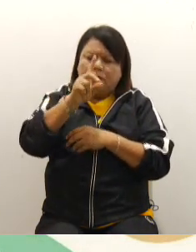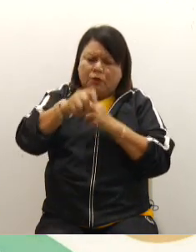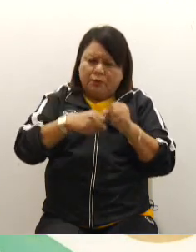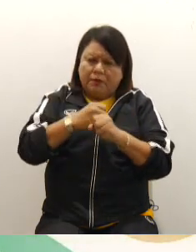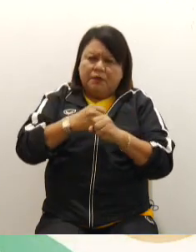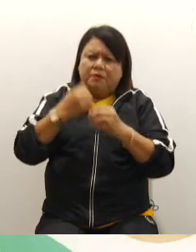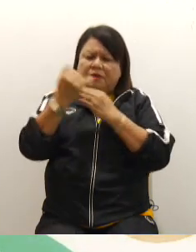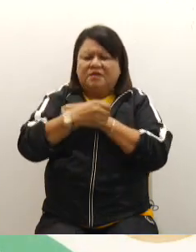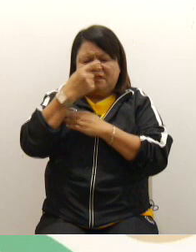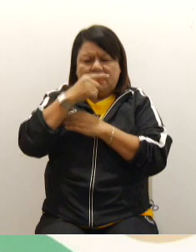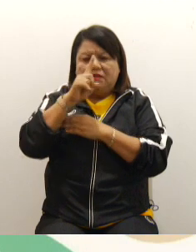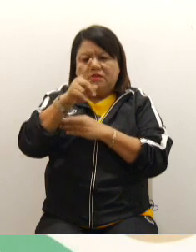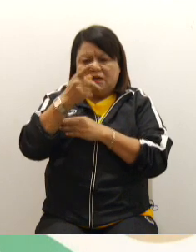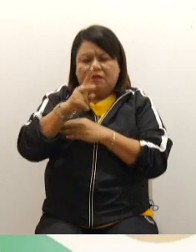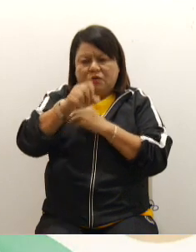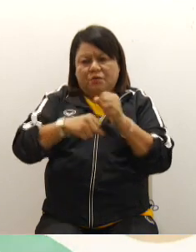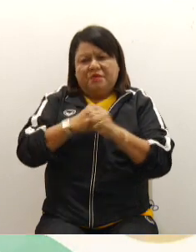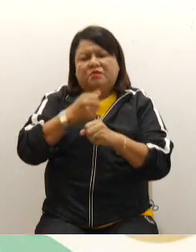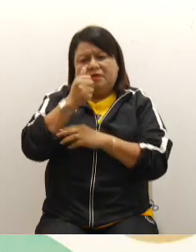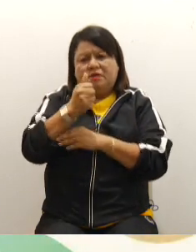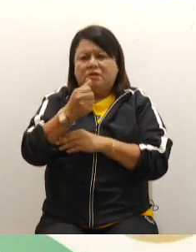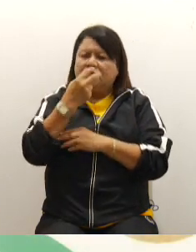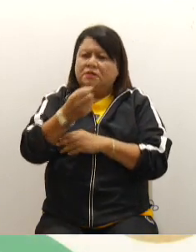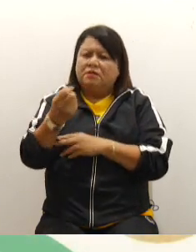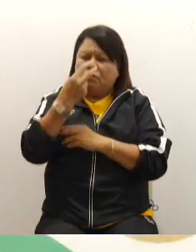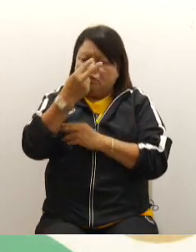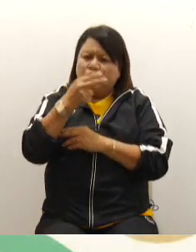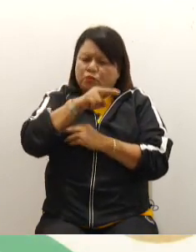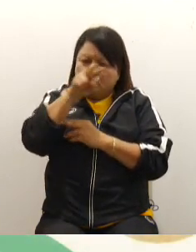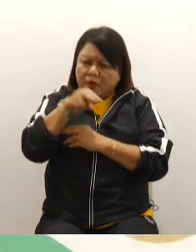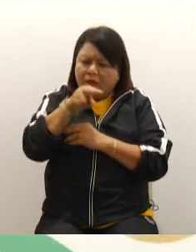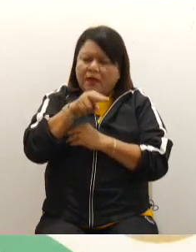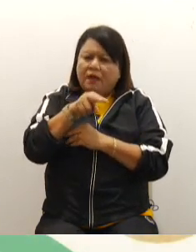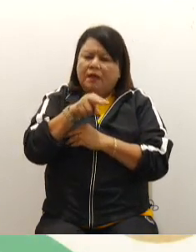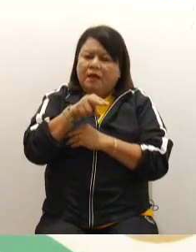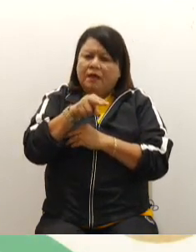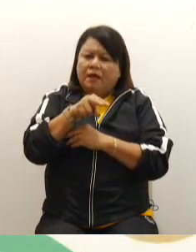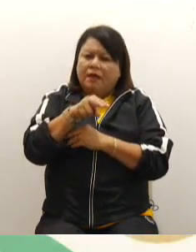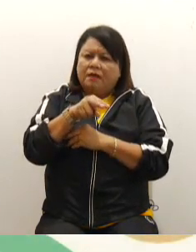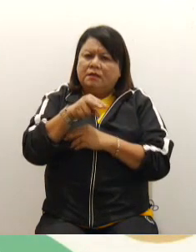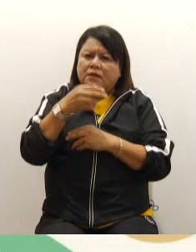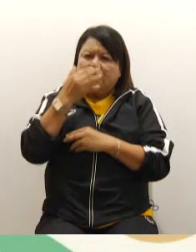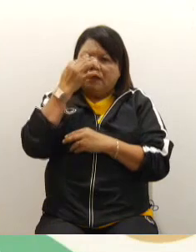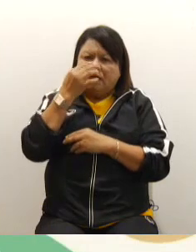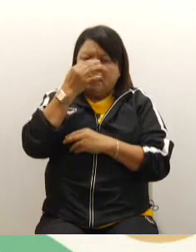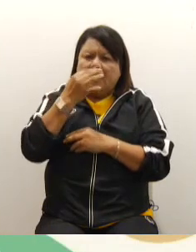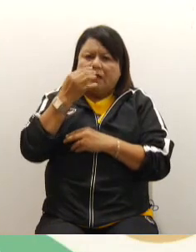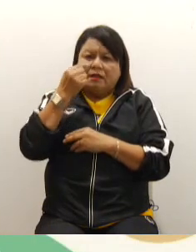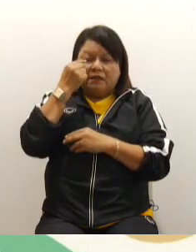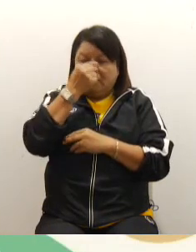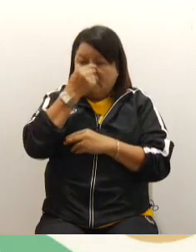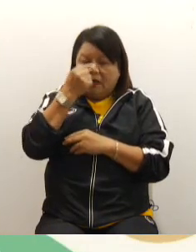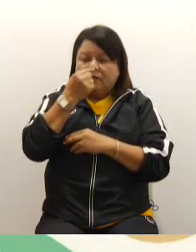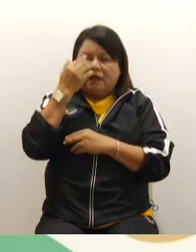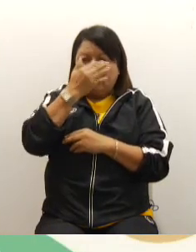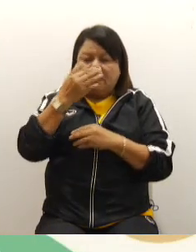พี่ว่า1ครั้งต่อปีก็ยังดีสิ่งที่เราจะต้องดูคือดูแลฝักบัวล้างตัวที่ล้างตานะที่ล้างตาเนี่ยควรจะเปิดน้